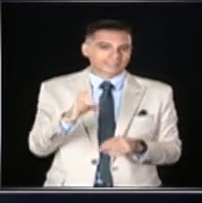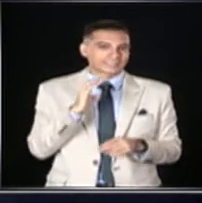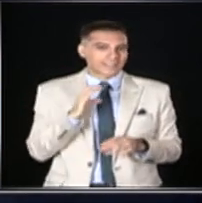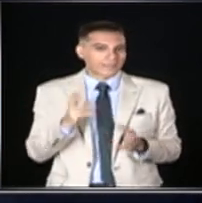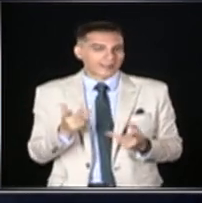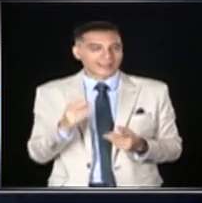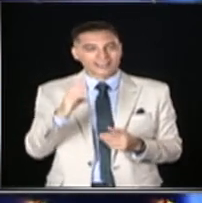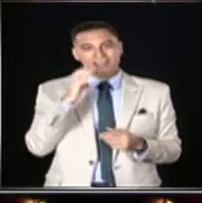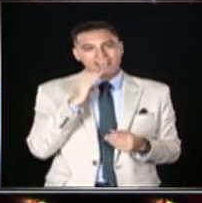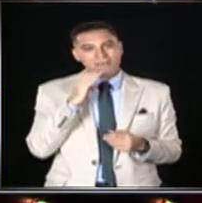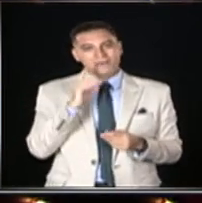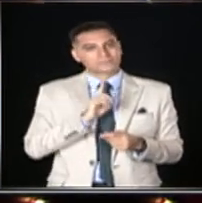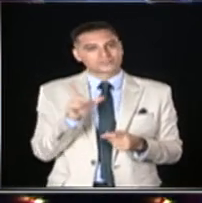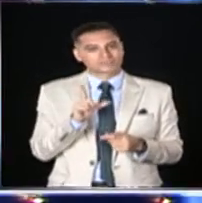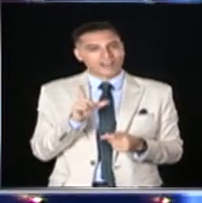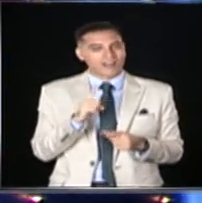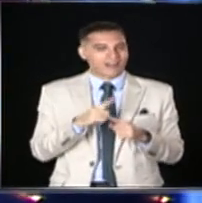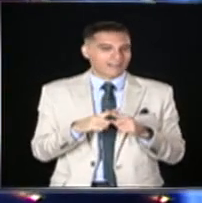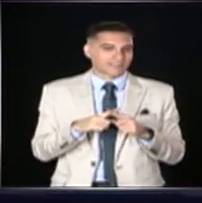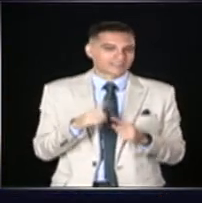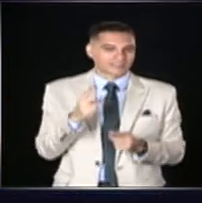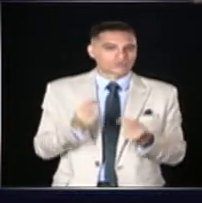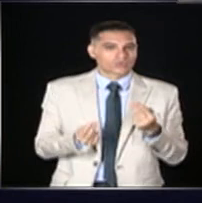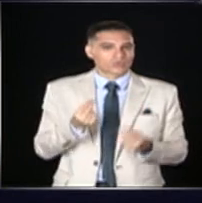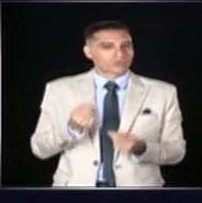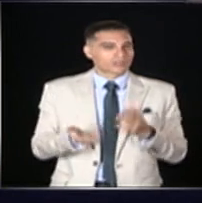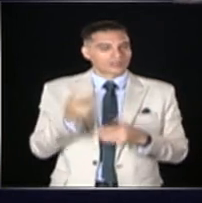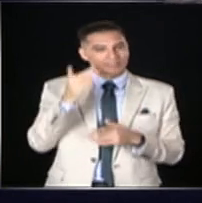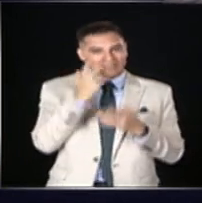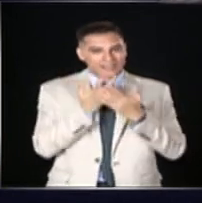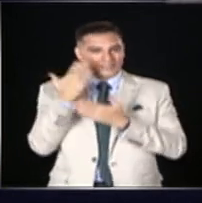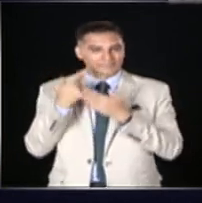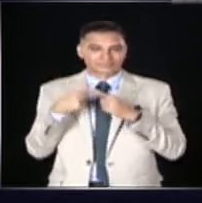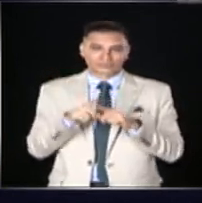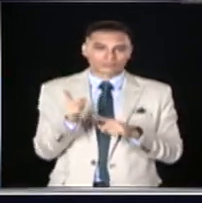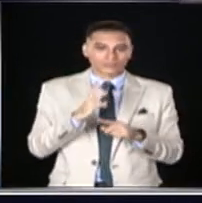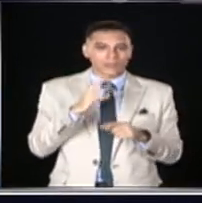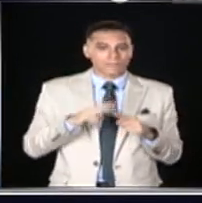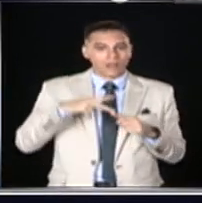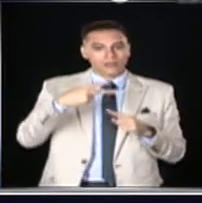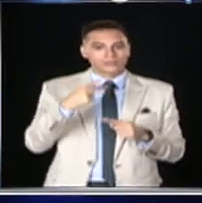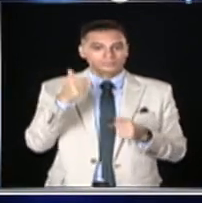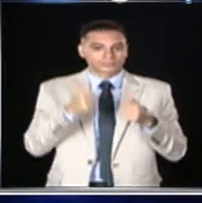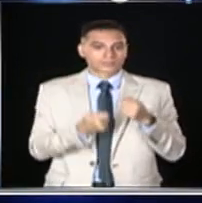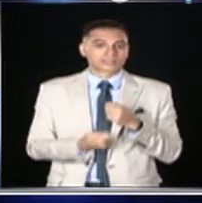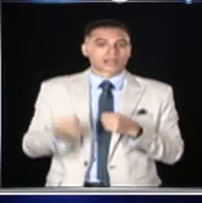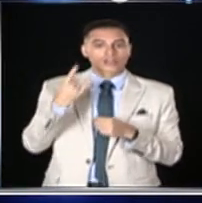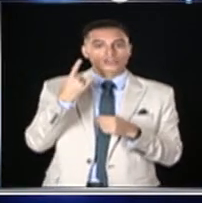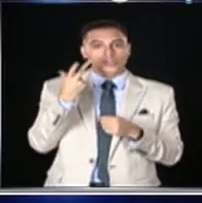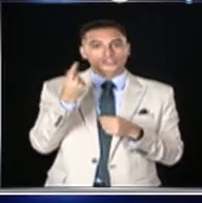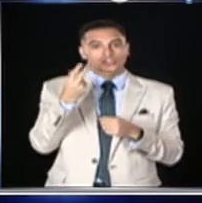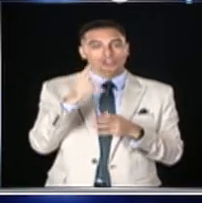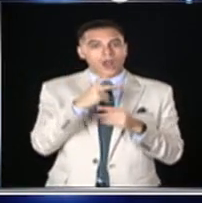مضحكة طبعاً، ده تاريخ تاني خالص. أربع اختيارات بزائد 20 أو ناقص